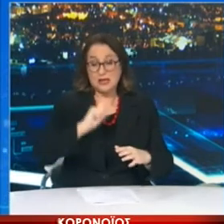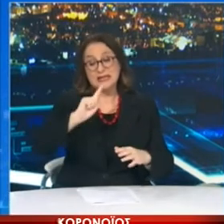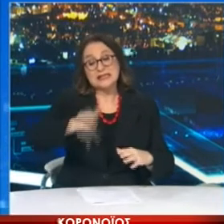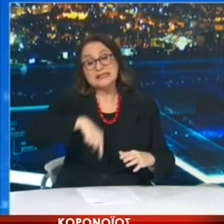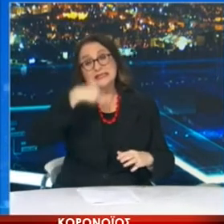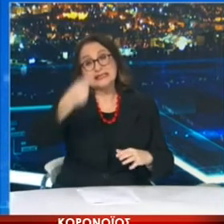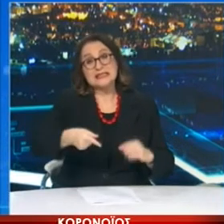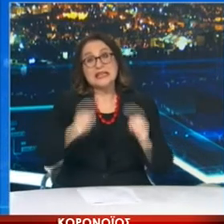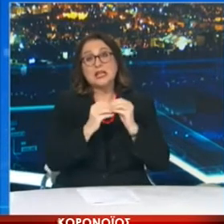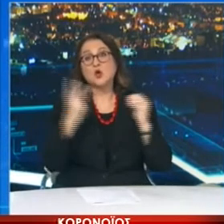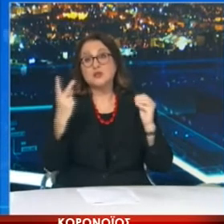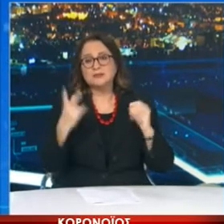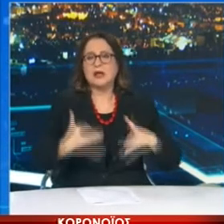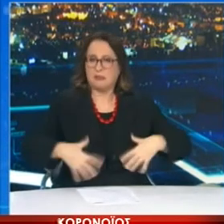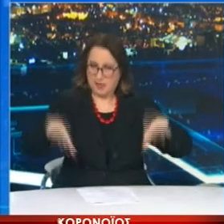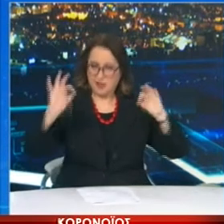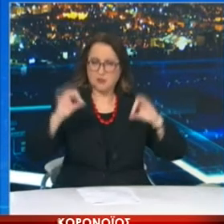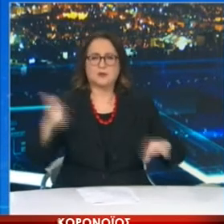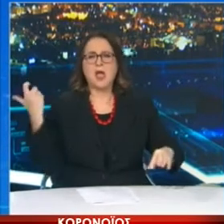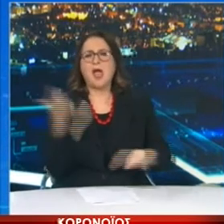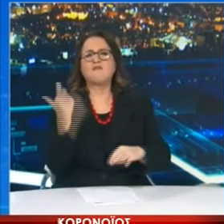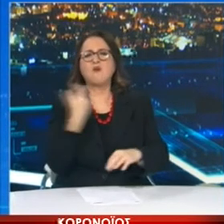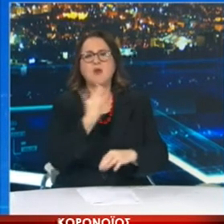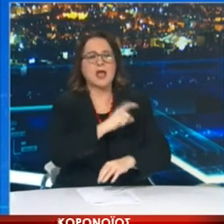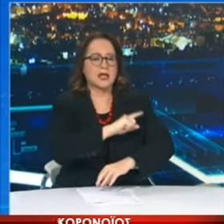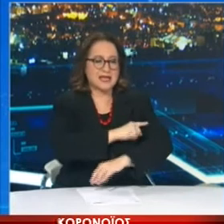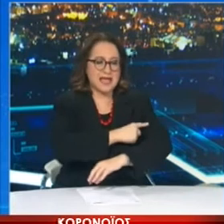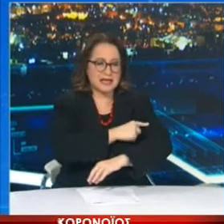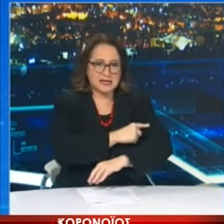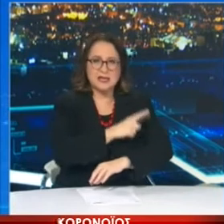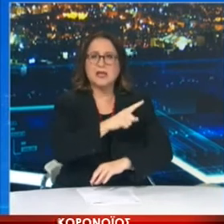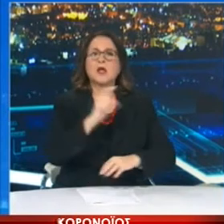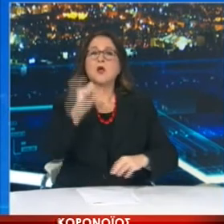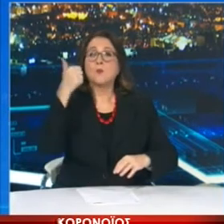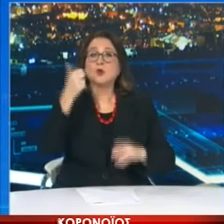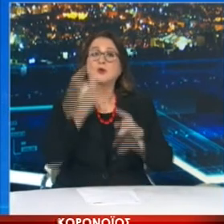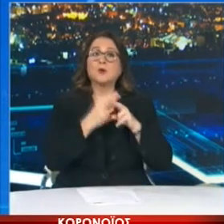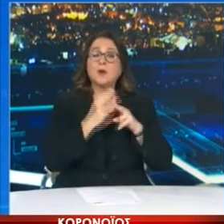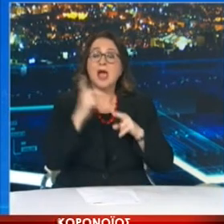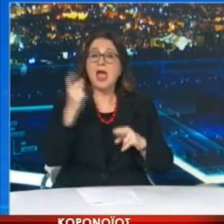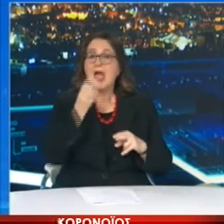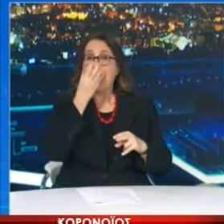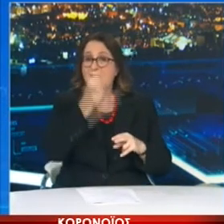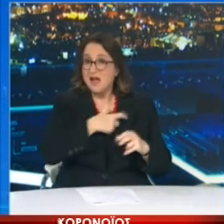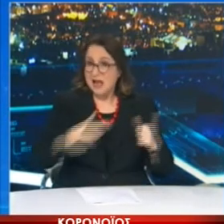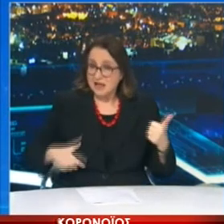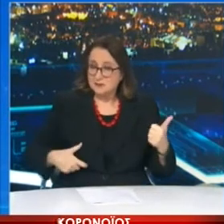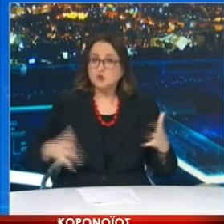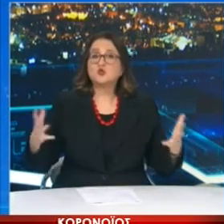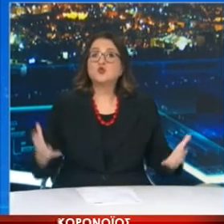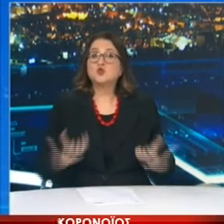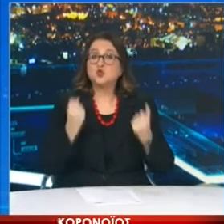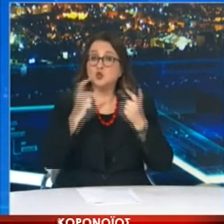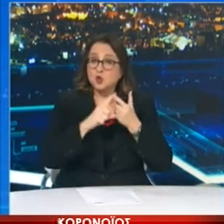πρώτοι εμβολιασμοί στα νοσοκομεία αναφοράς της Αττικής, στο νοσοκομείο Ευαγγελισμός, Σωτηρία, στο Αττικό